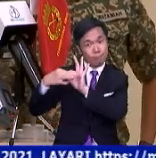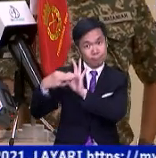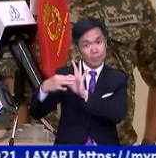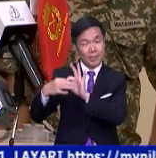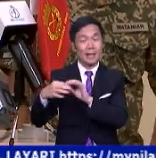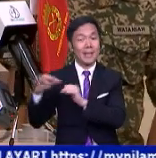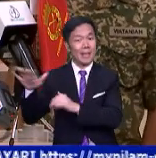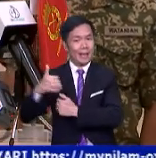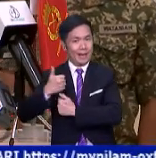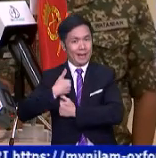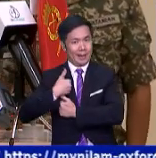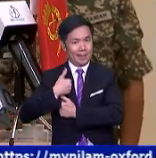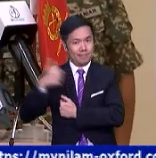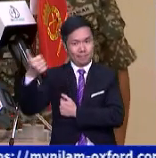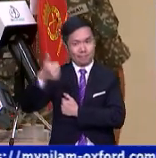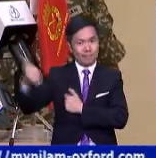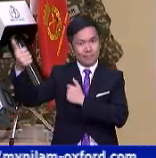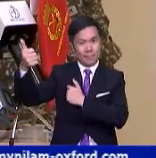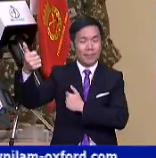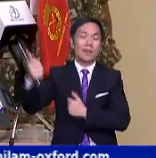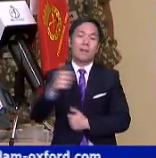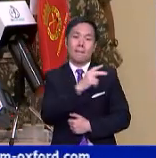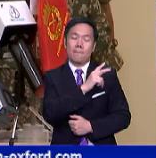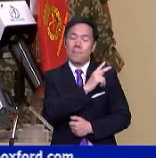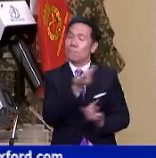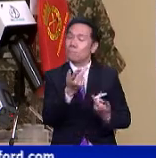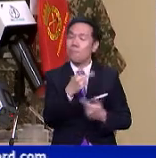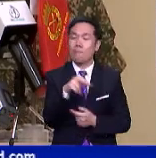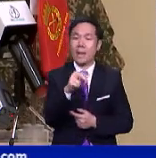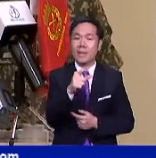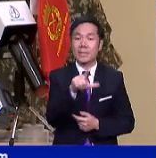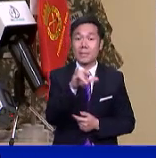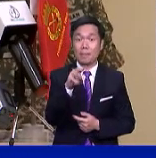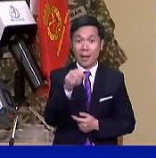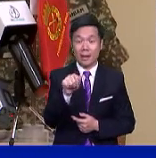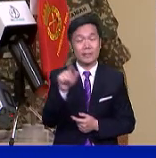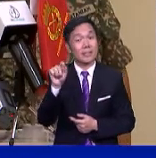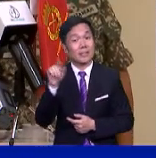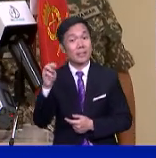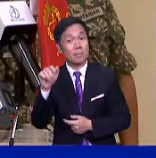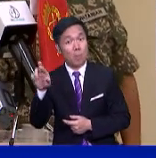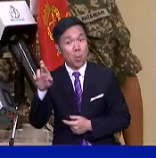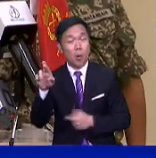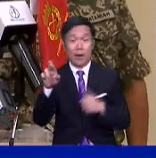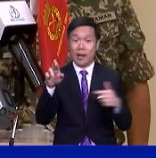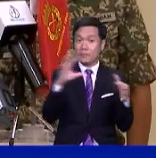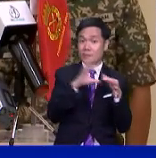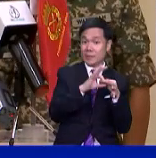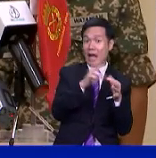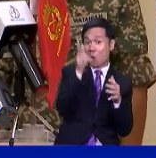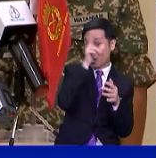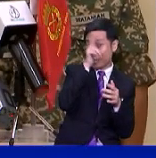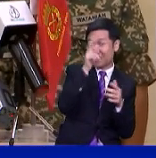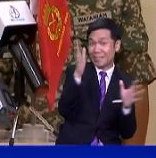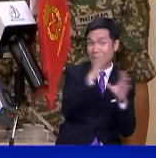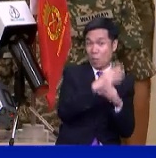antara ATM yang diketuai oleh Panglima Medan Timur bersama dengan pihak Kerajaan Sarawak supaya kita